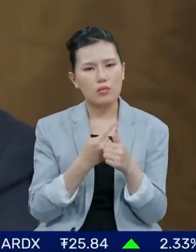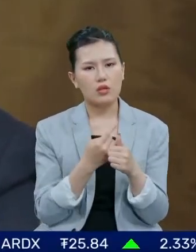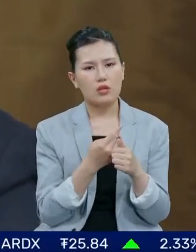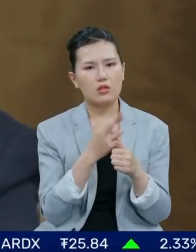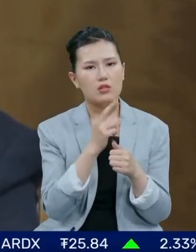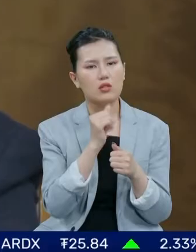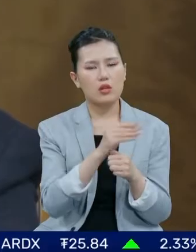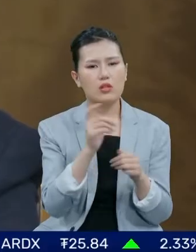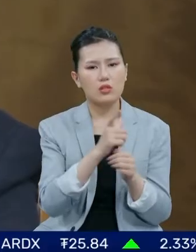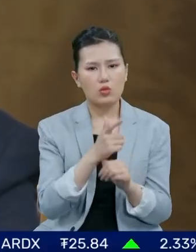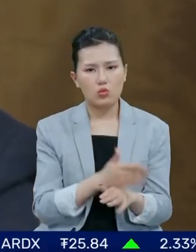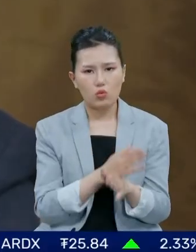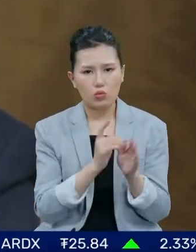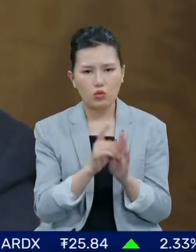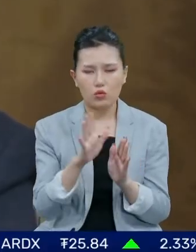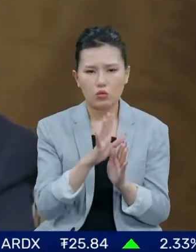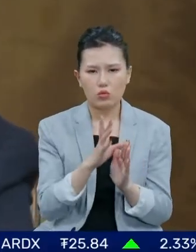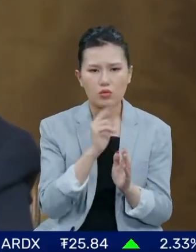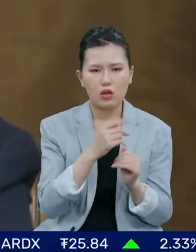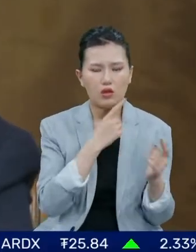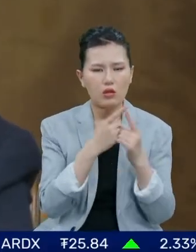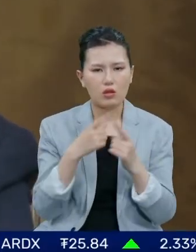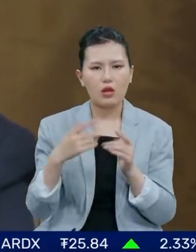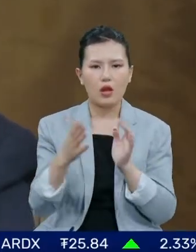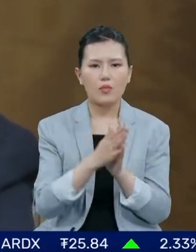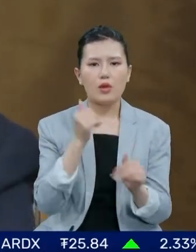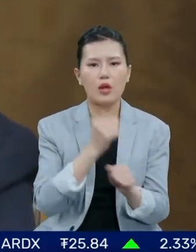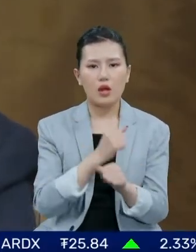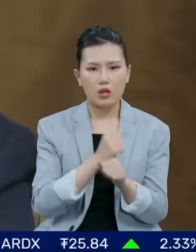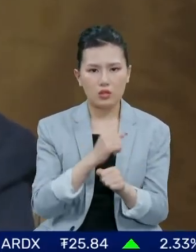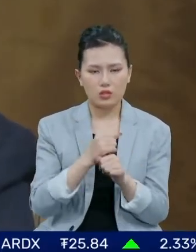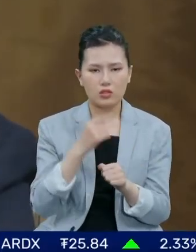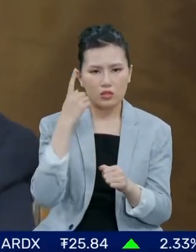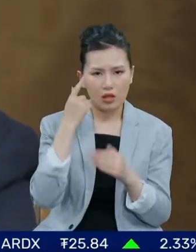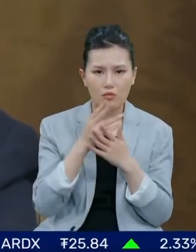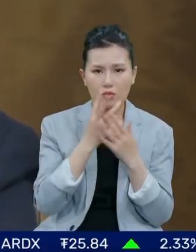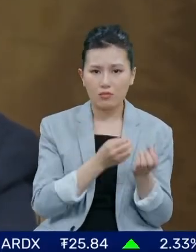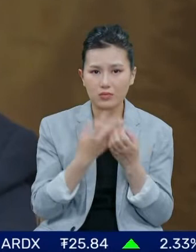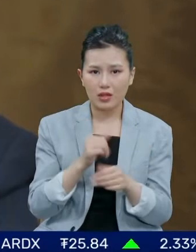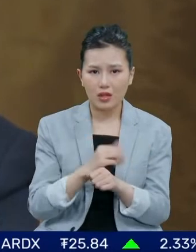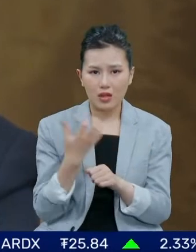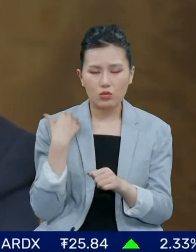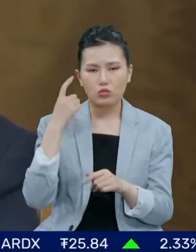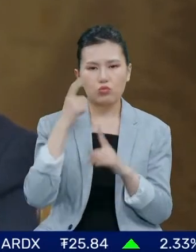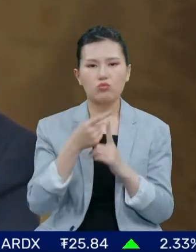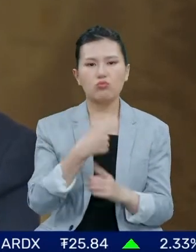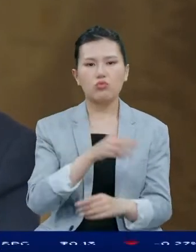хизээ дуусах уу, эдгээртэй хамтарч ажиллах ийм чиглэлийн санал бэлтгэх ийм ажлын хэсэг байна.